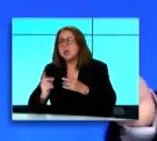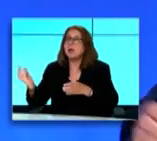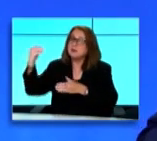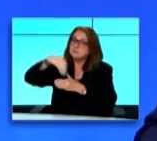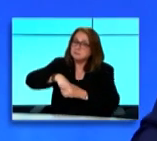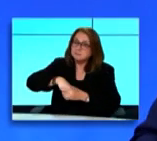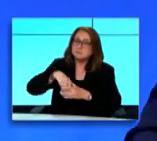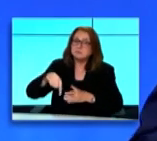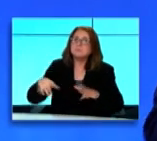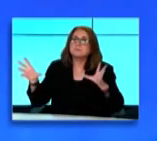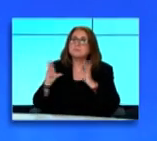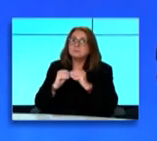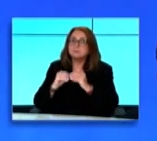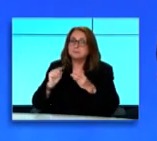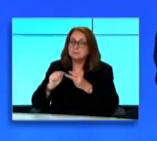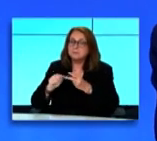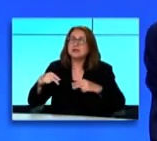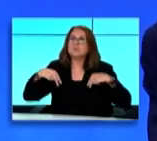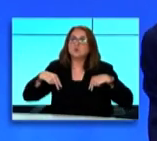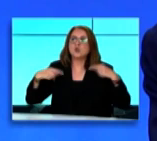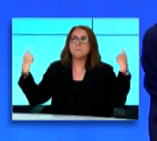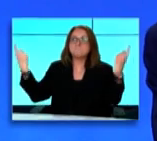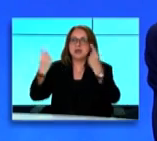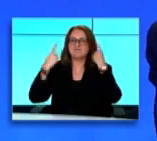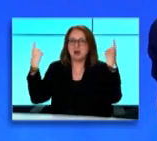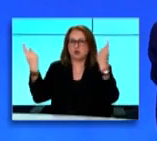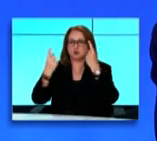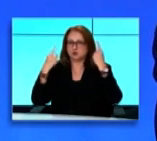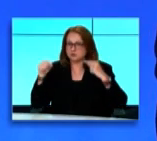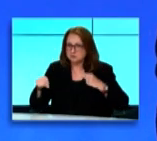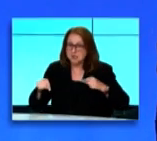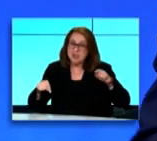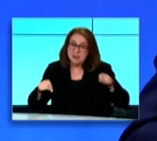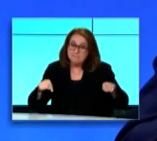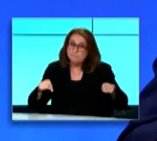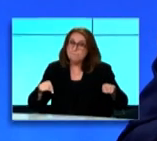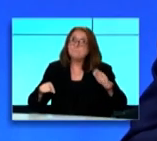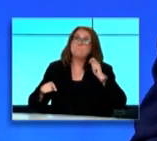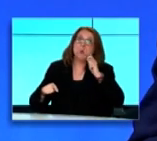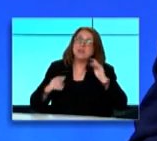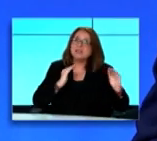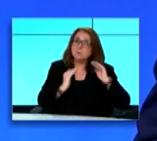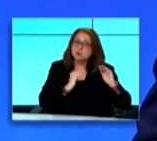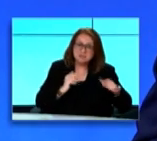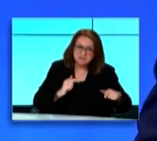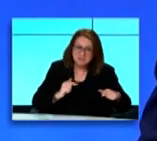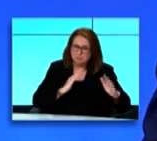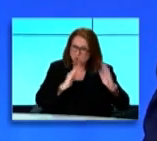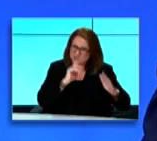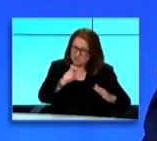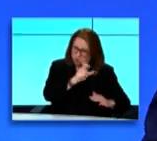δάση μας κατά τη διάρκεια του χειμώνα, και το Υπουργείο Περιβάλλοντος, το οποίο θα χαράσει τη δασική πολιτική και η συνεργασία μεταξύ των δύο αυτών